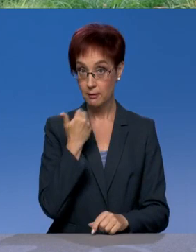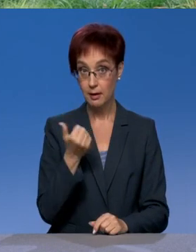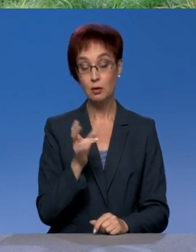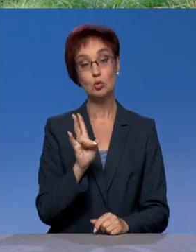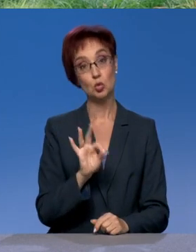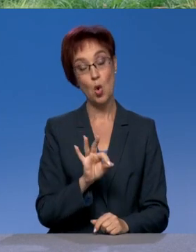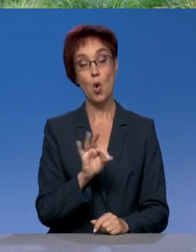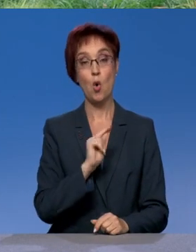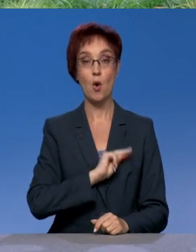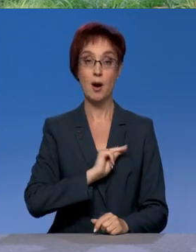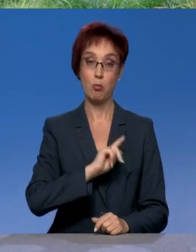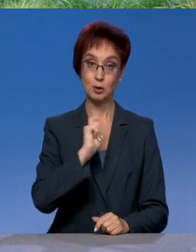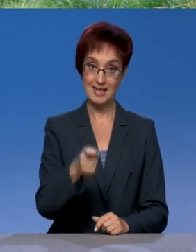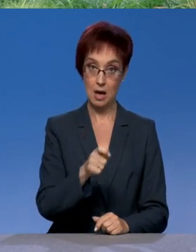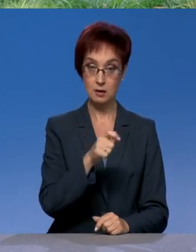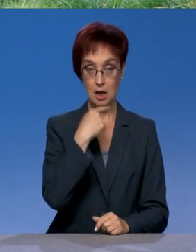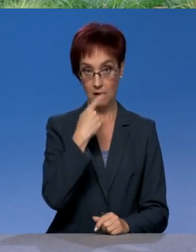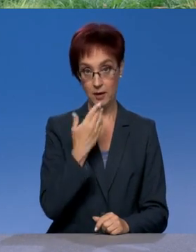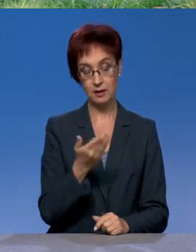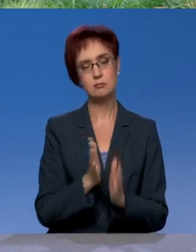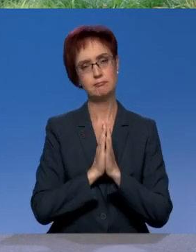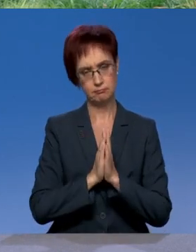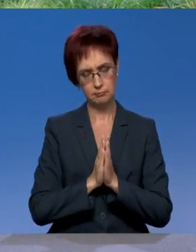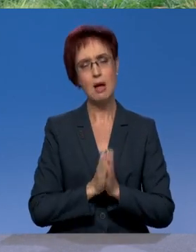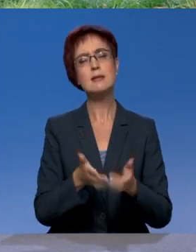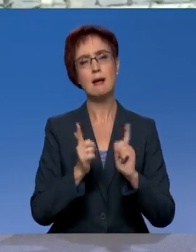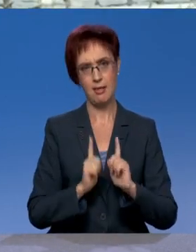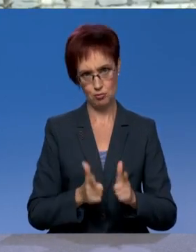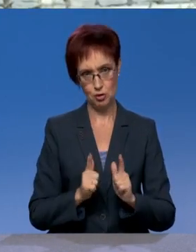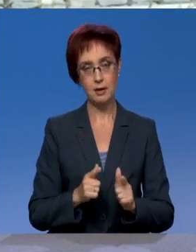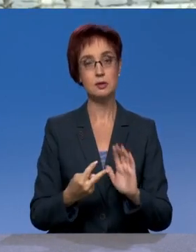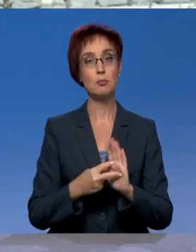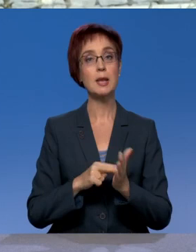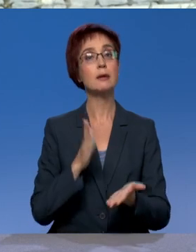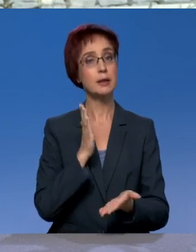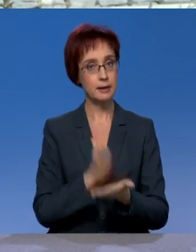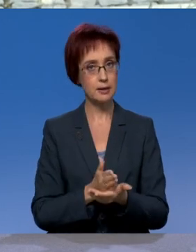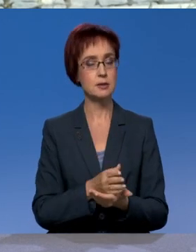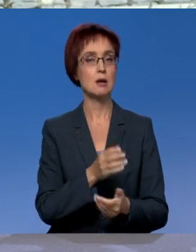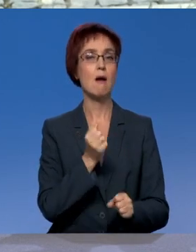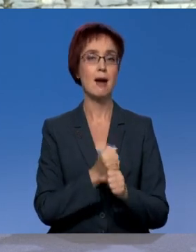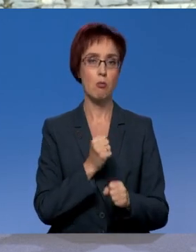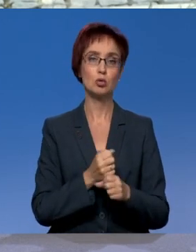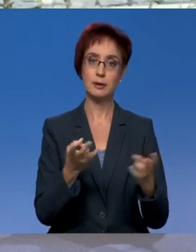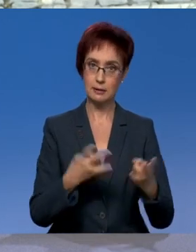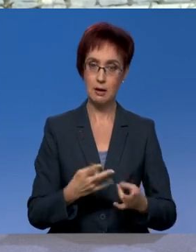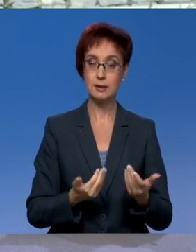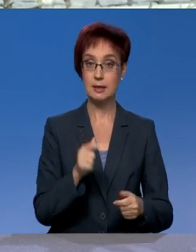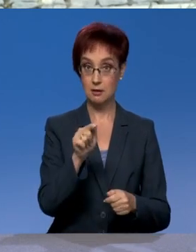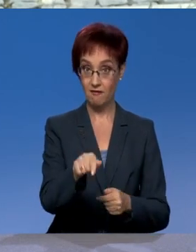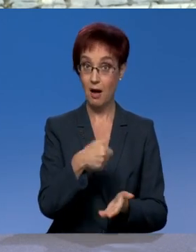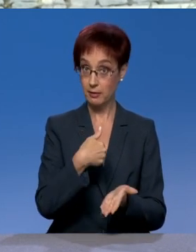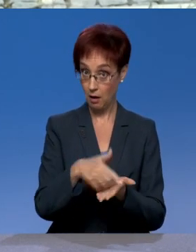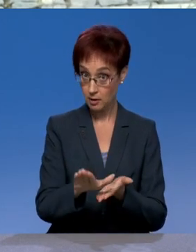пожалуйста, соглашайтесь, потому что планы есть, работать надо. И если вы отказываетесь, то мы просто найдем